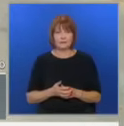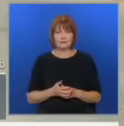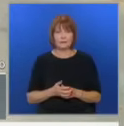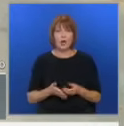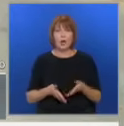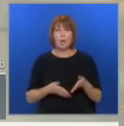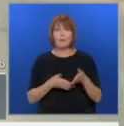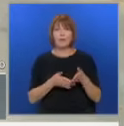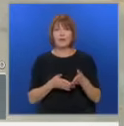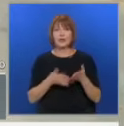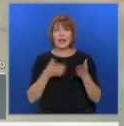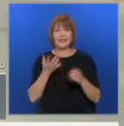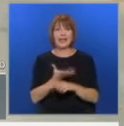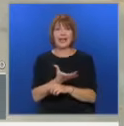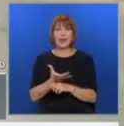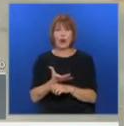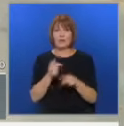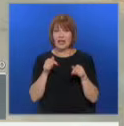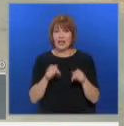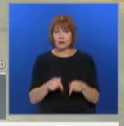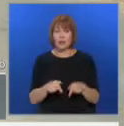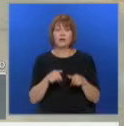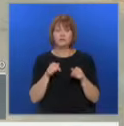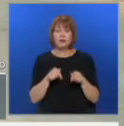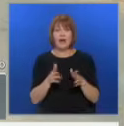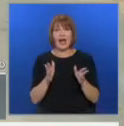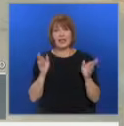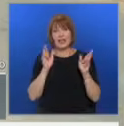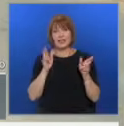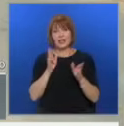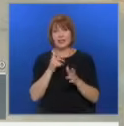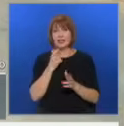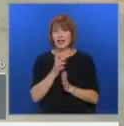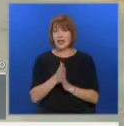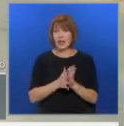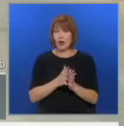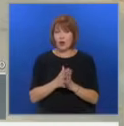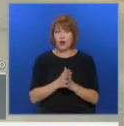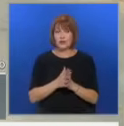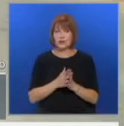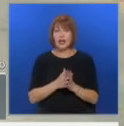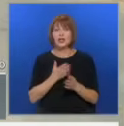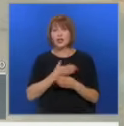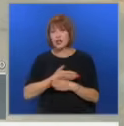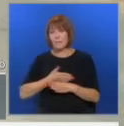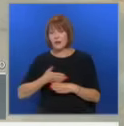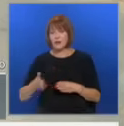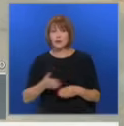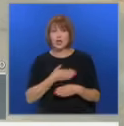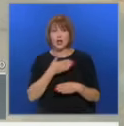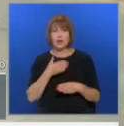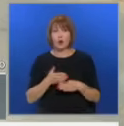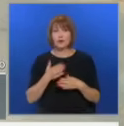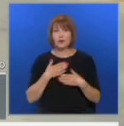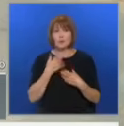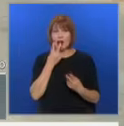Помощта по въздух все още е тук. В нея надеждата на хората, както разбрахте. Гасенето ще продължи, като има видимост. На